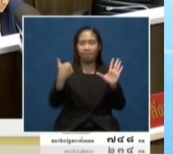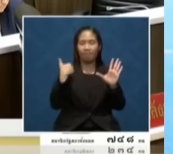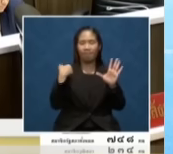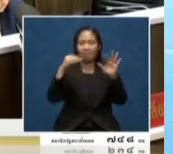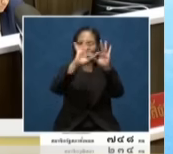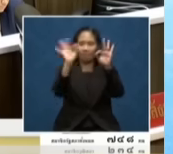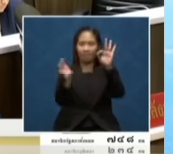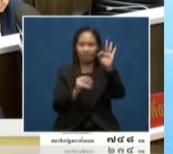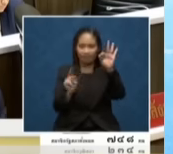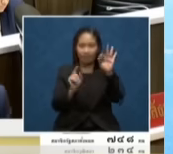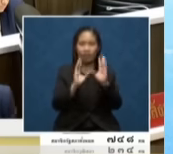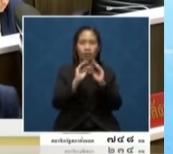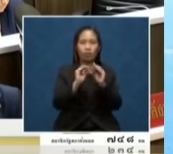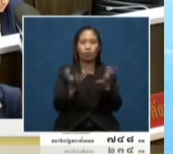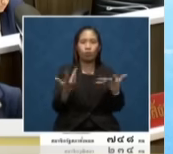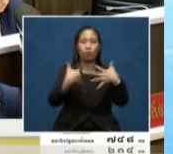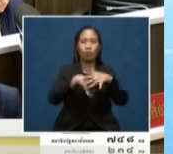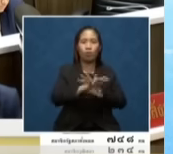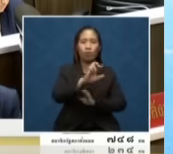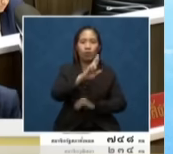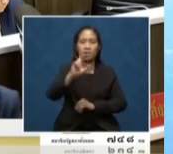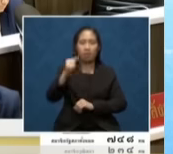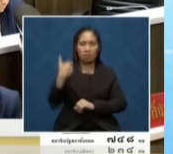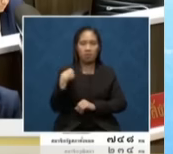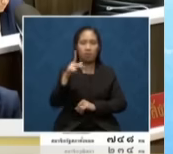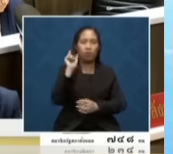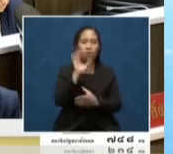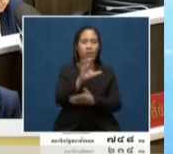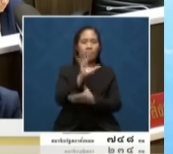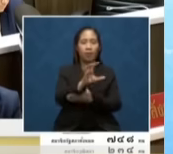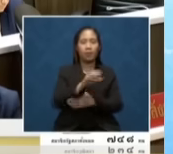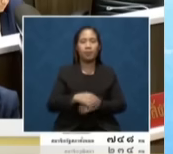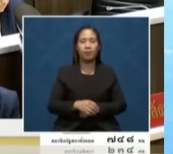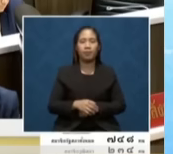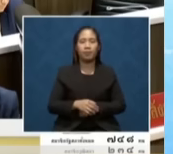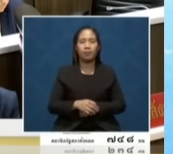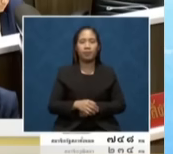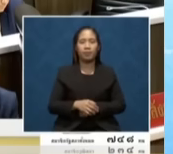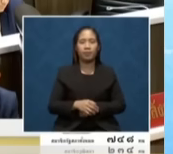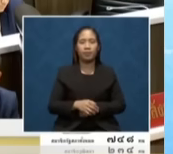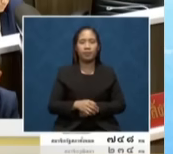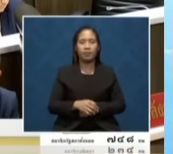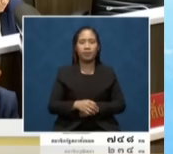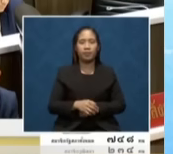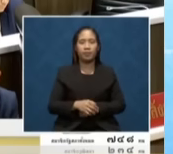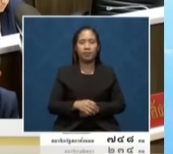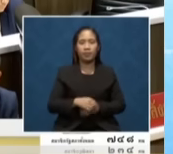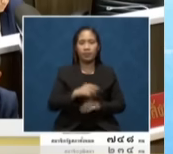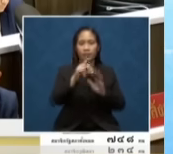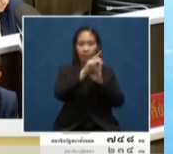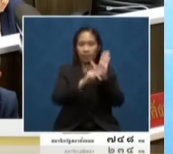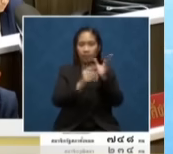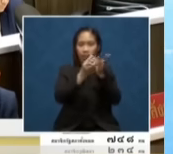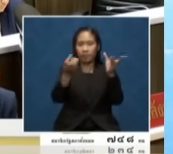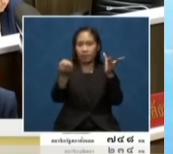เนื้อก็ต้องดึงเพื่อนให้เพื่อไทยเขามี 141ถูกมั้ยถ้าดึงมาได้บางส่วนก็โอเคเอาเลขงูเห่า